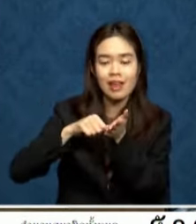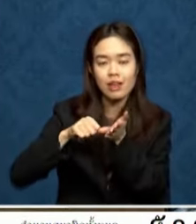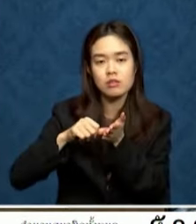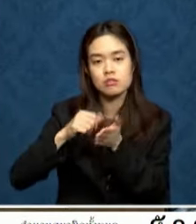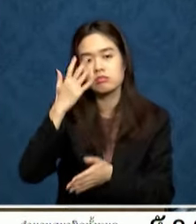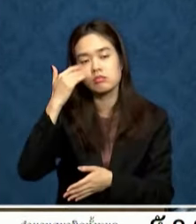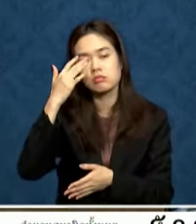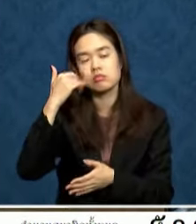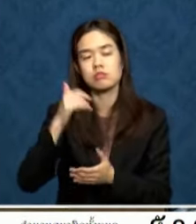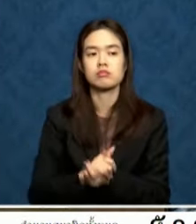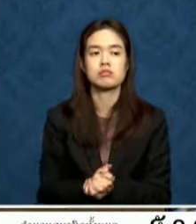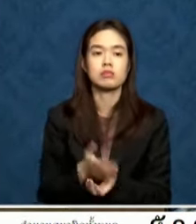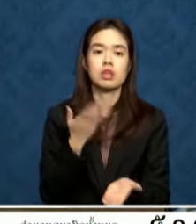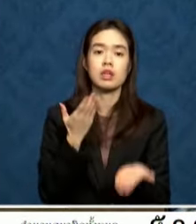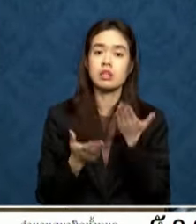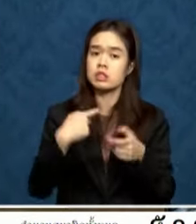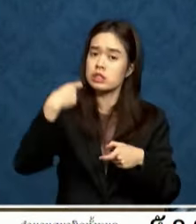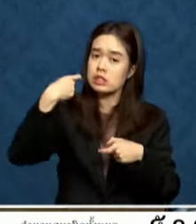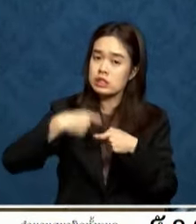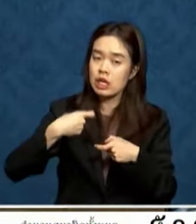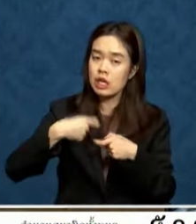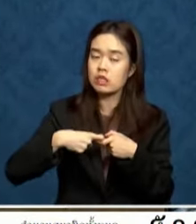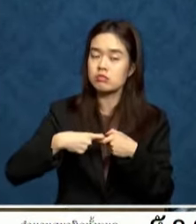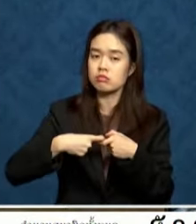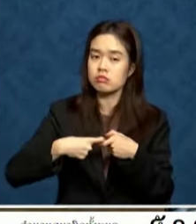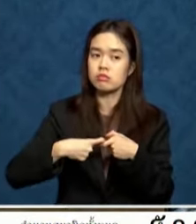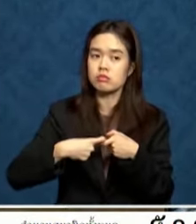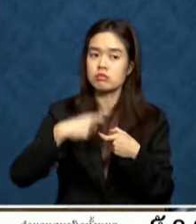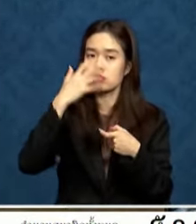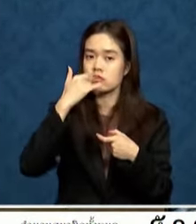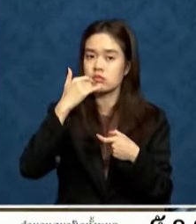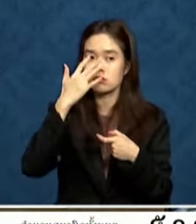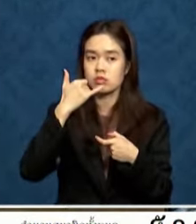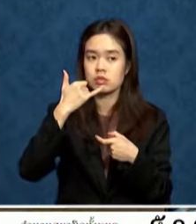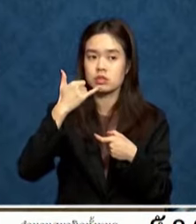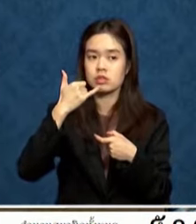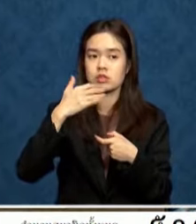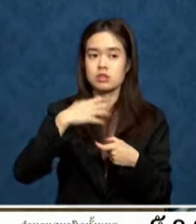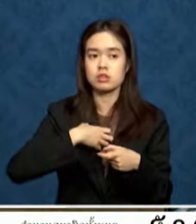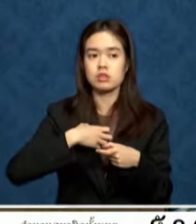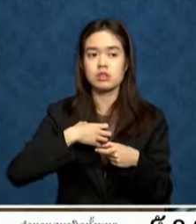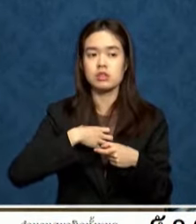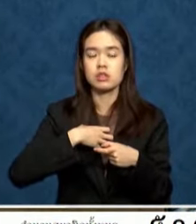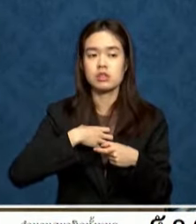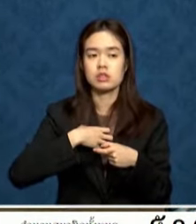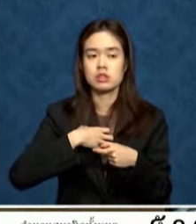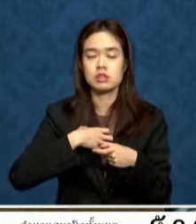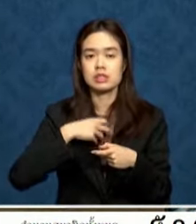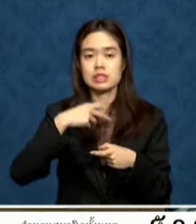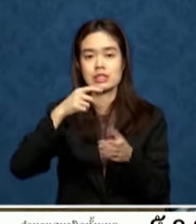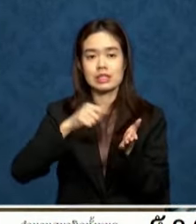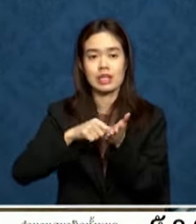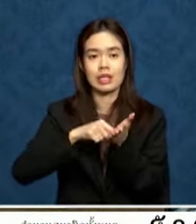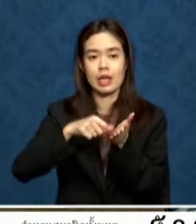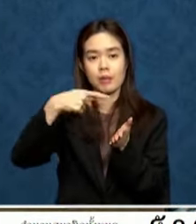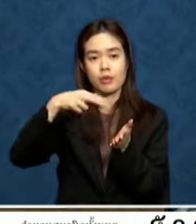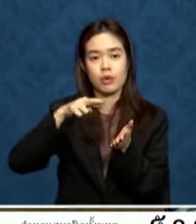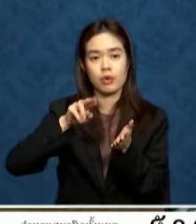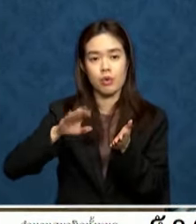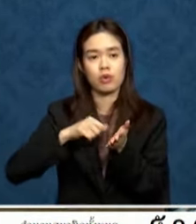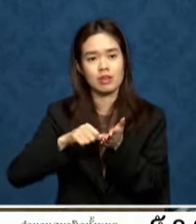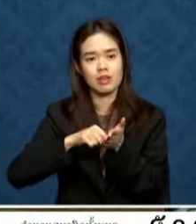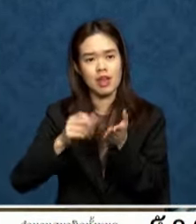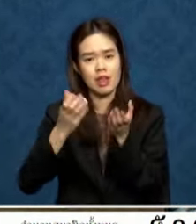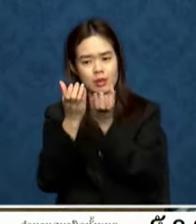ายหรือถ้ายากเกินทำไมจึงจะแก้พ.ร.บ.ประชามติให้ยากจนแก้รัฐธ